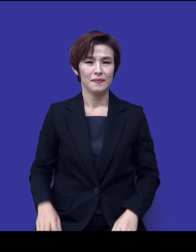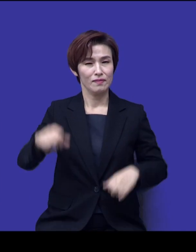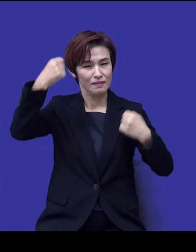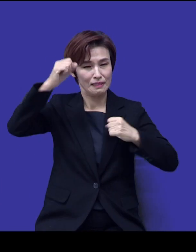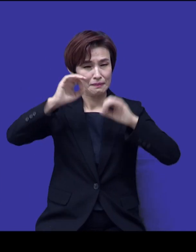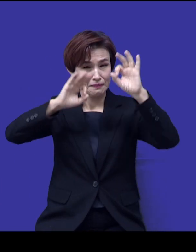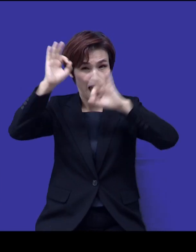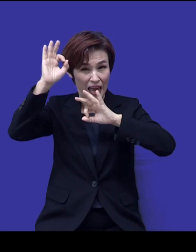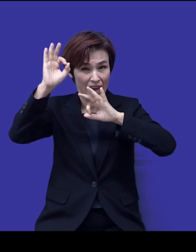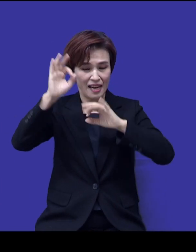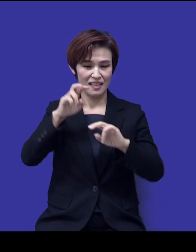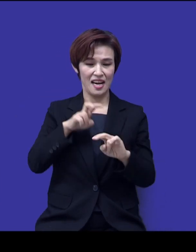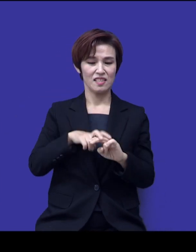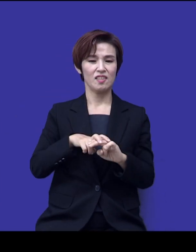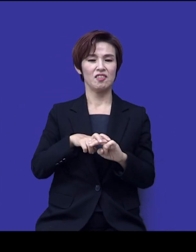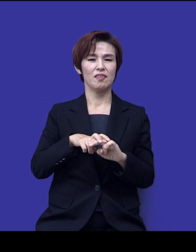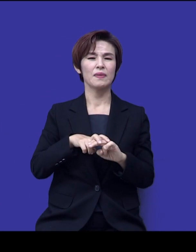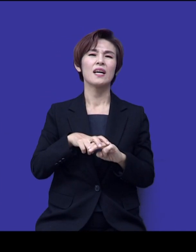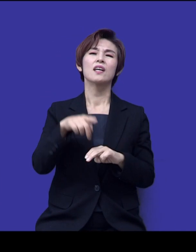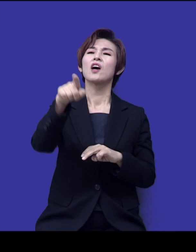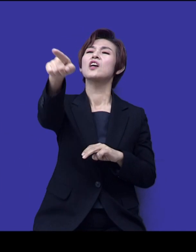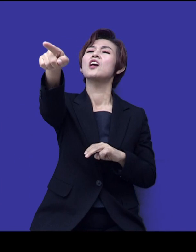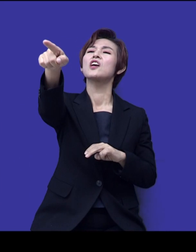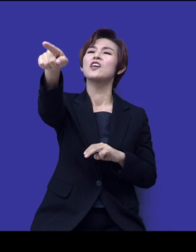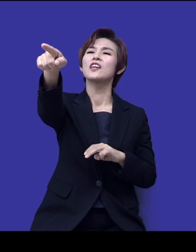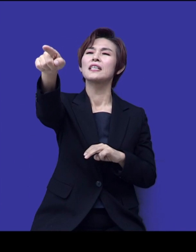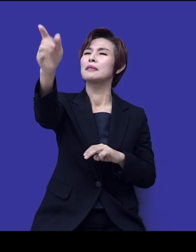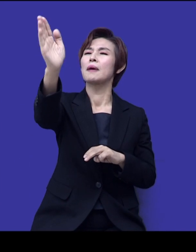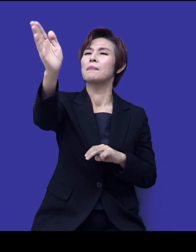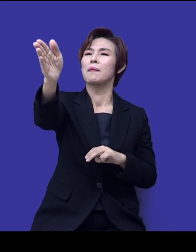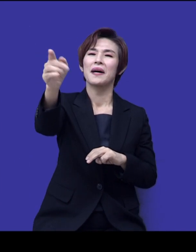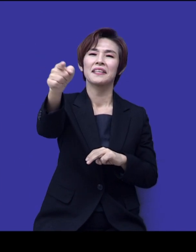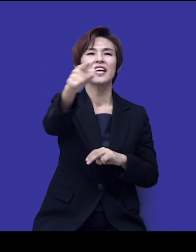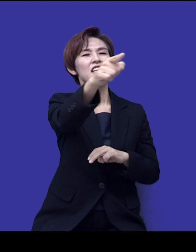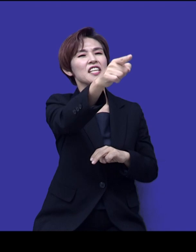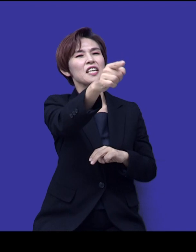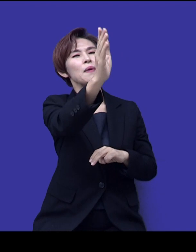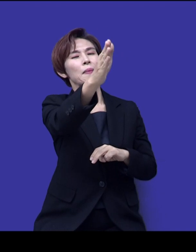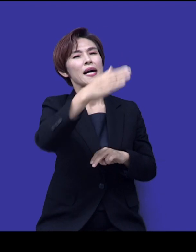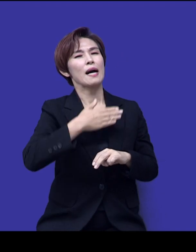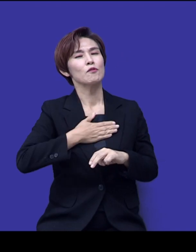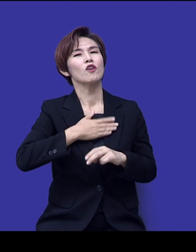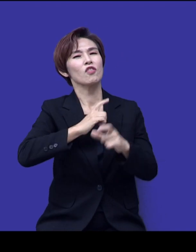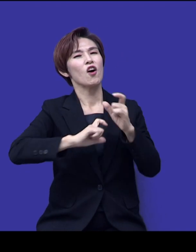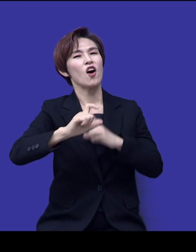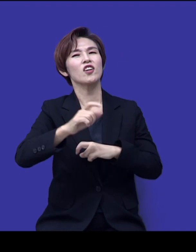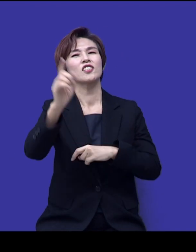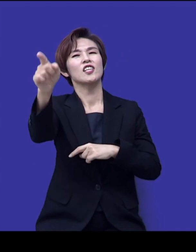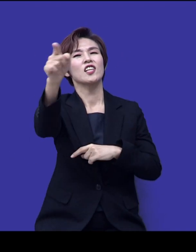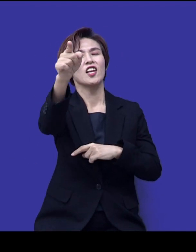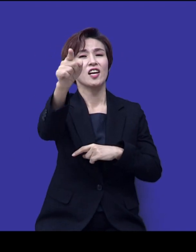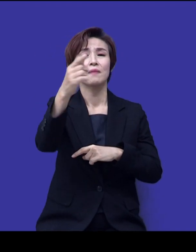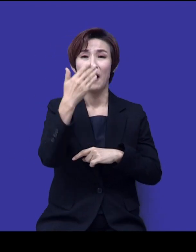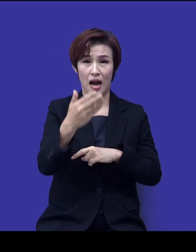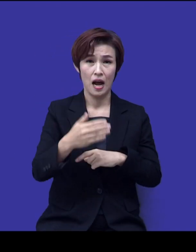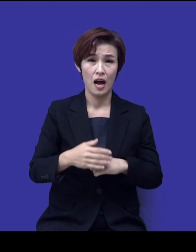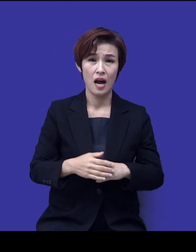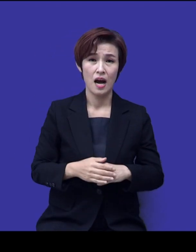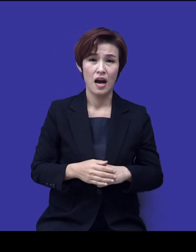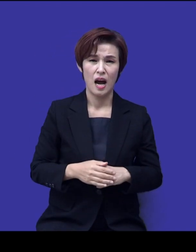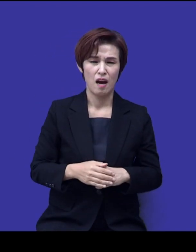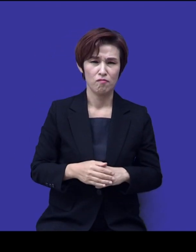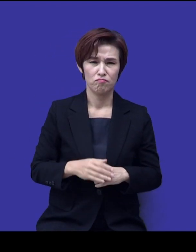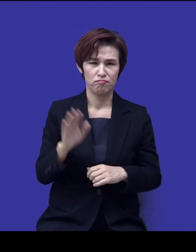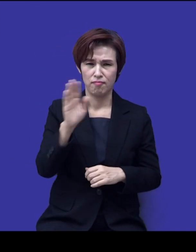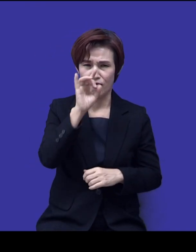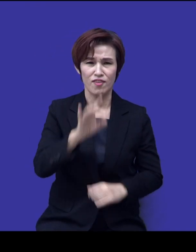네. 모니터 앉아서 이렇게 얘기할 수도 있어요. 거기 말이죠. 그렇게 하지 마시고, 감정 좀 더 주시고요. 네. 근데 그렇게 하기가 아니라고